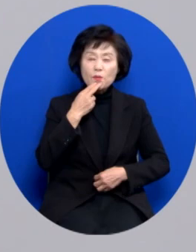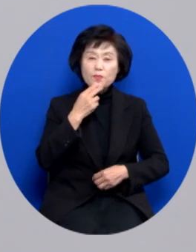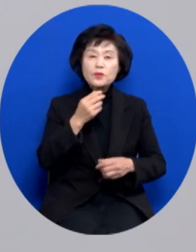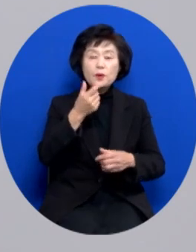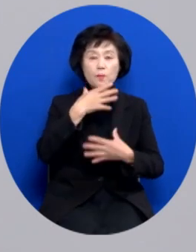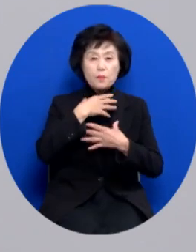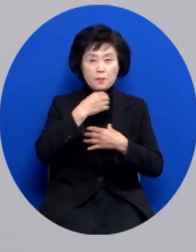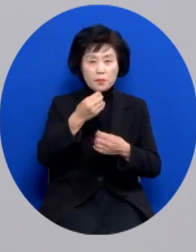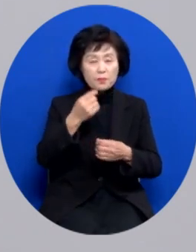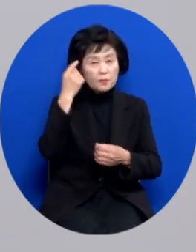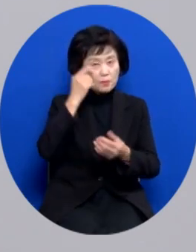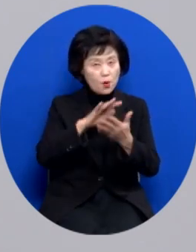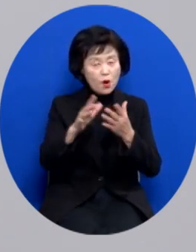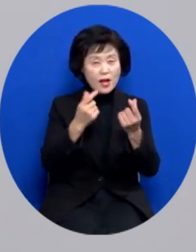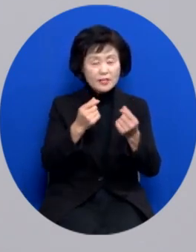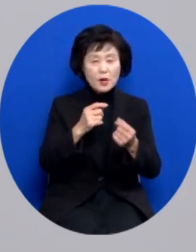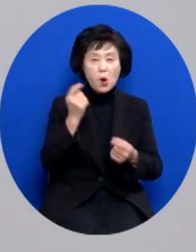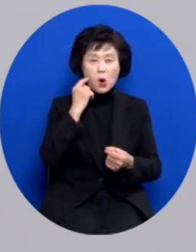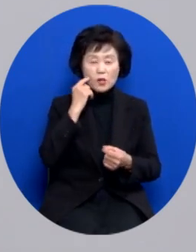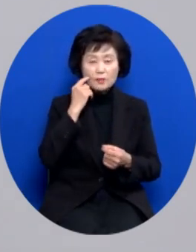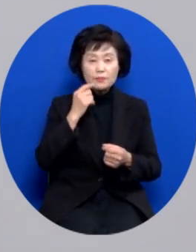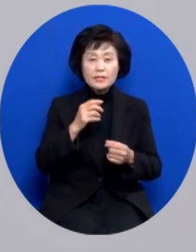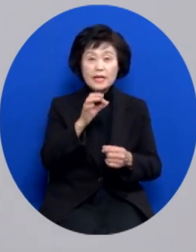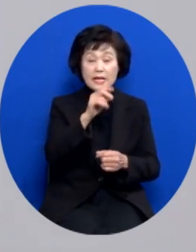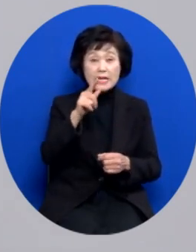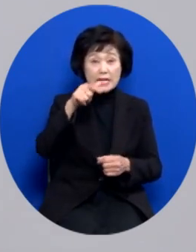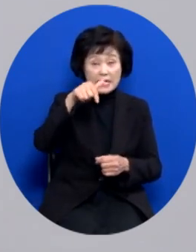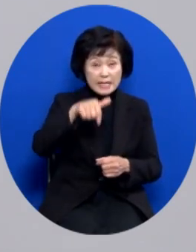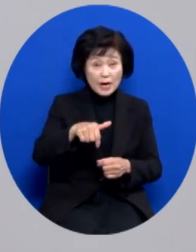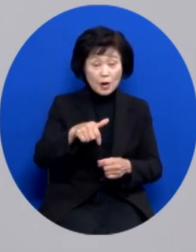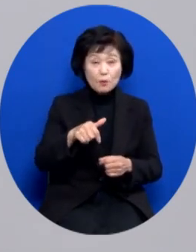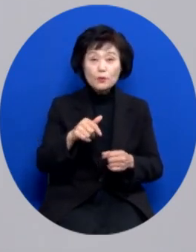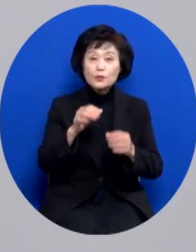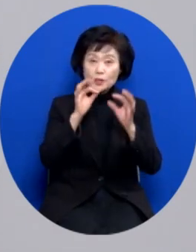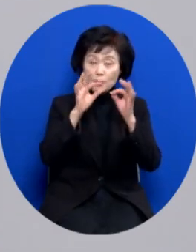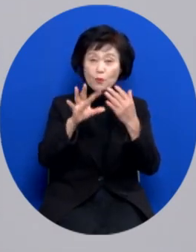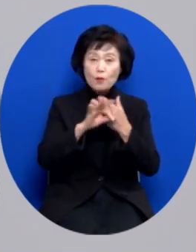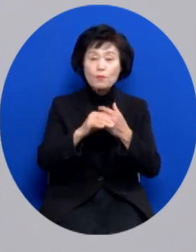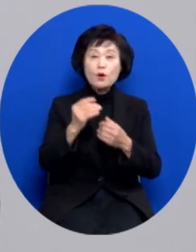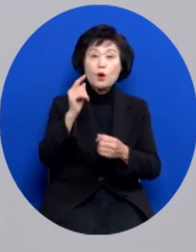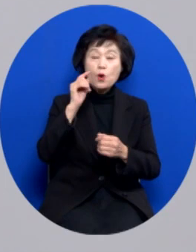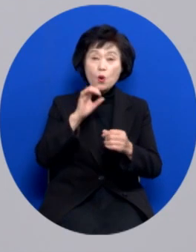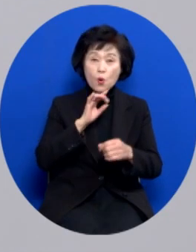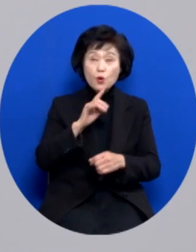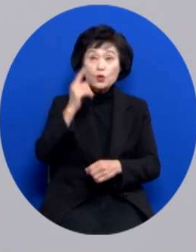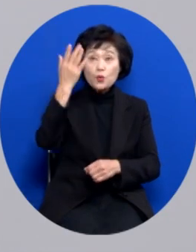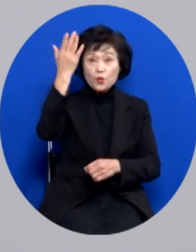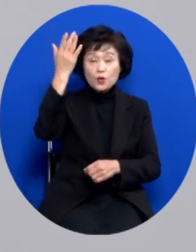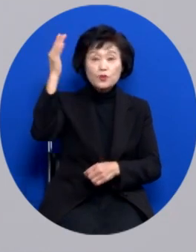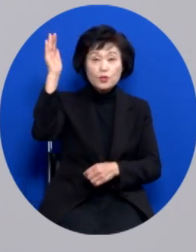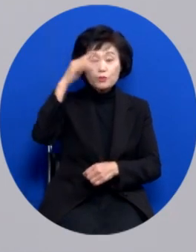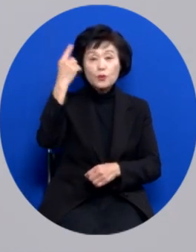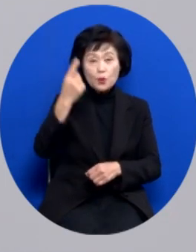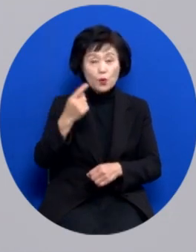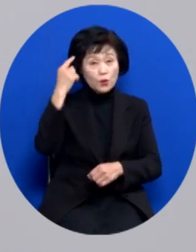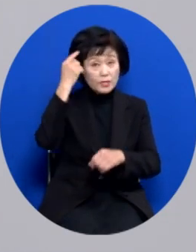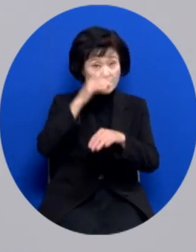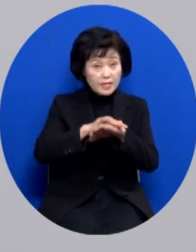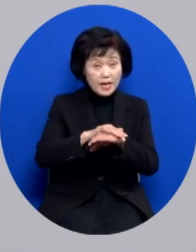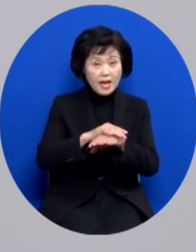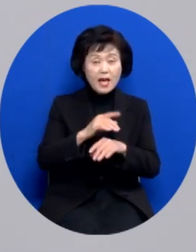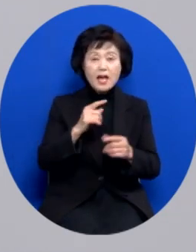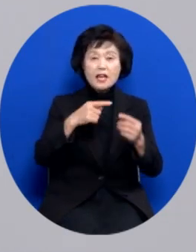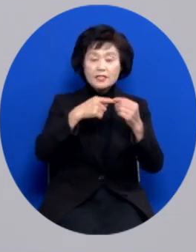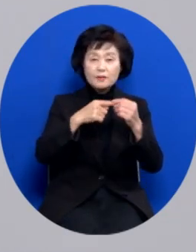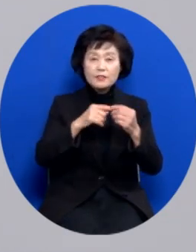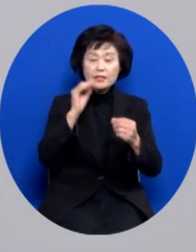평화입니다. 그래서 야고보서 3장 17절에는 오직 위로부터 난 지혜는 첫째 성결하고